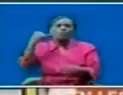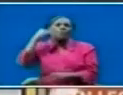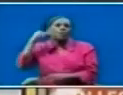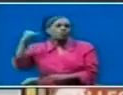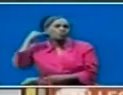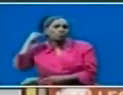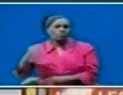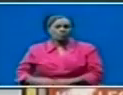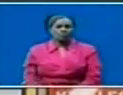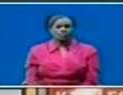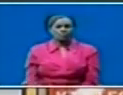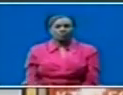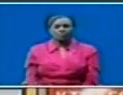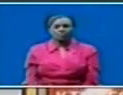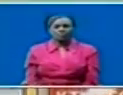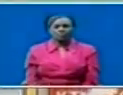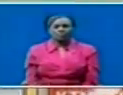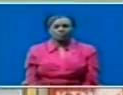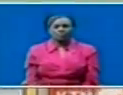mjini Nakuru.